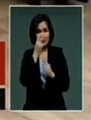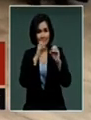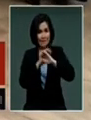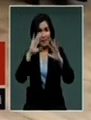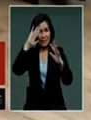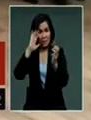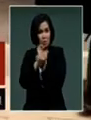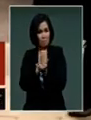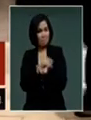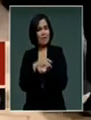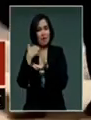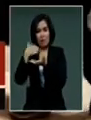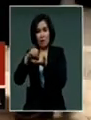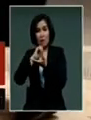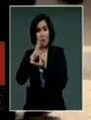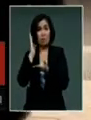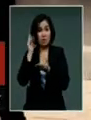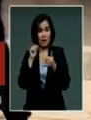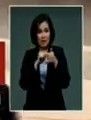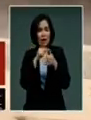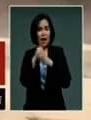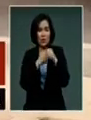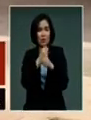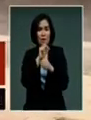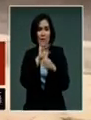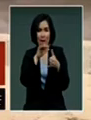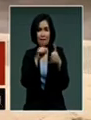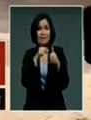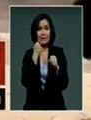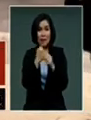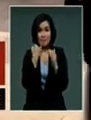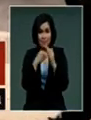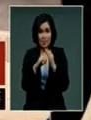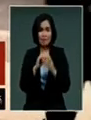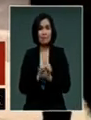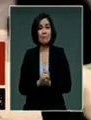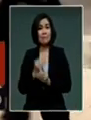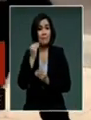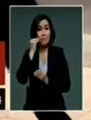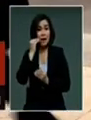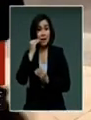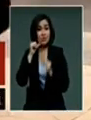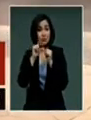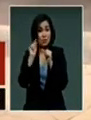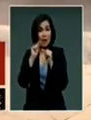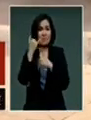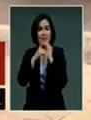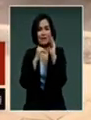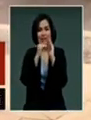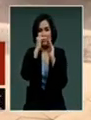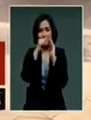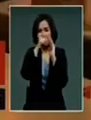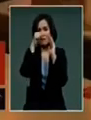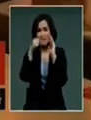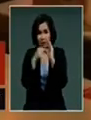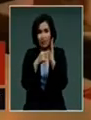จจีนแถลงว่าคนร้ายนั้นเป็นชายวัย35 ปีแซ่จูมาจากมณฑลเหอหนานทางตอนเหนือของประเทศและตำร